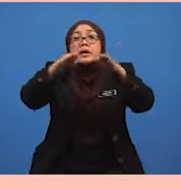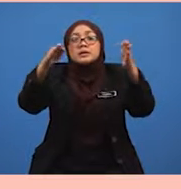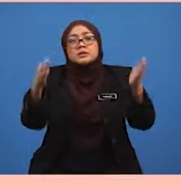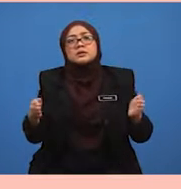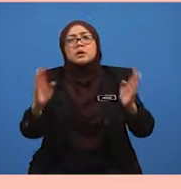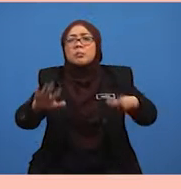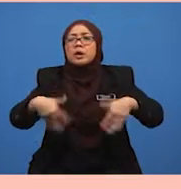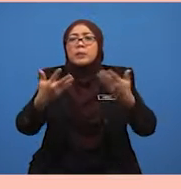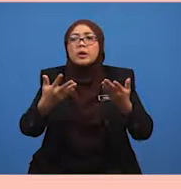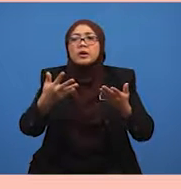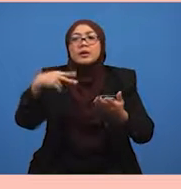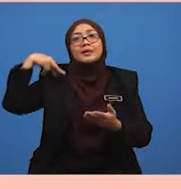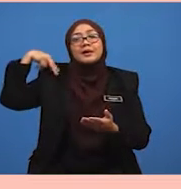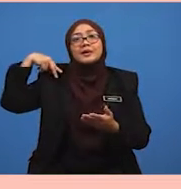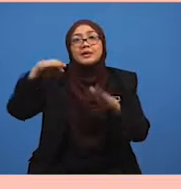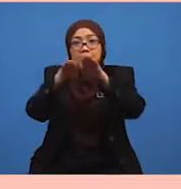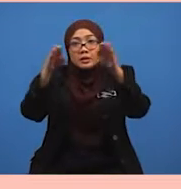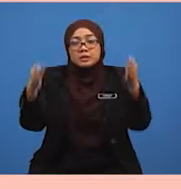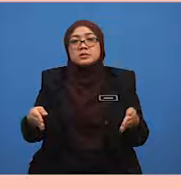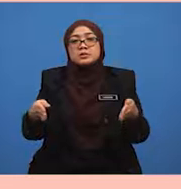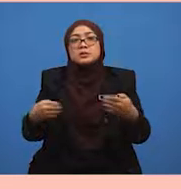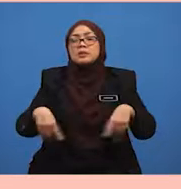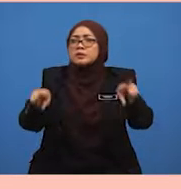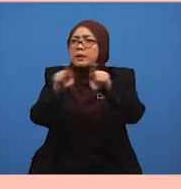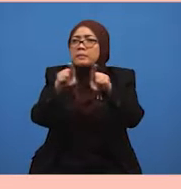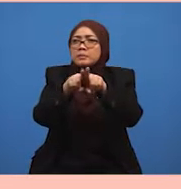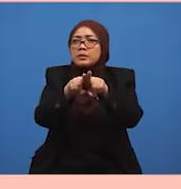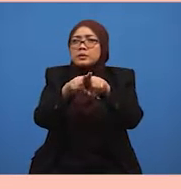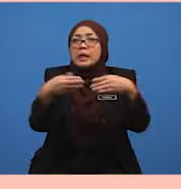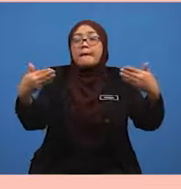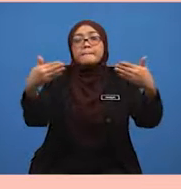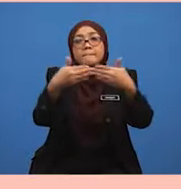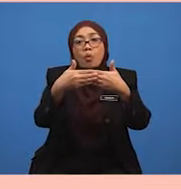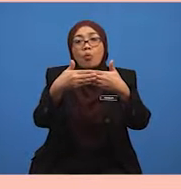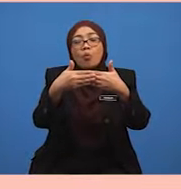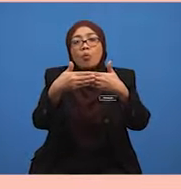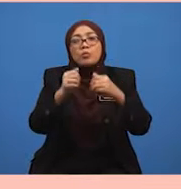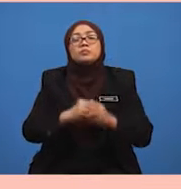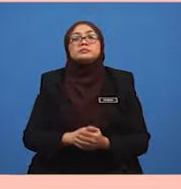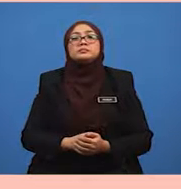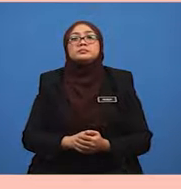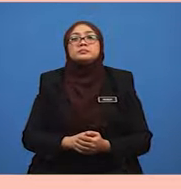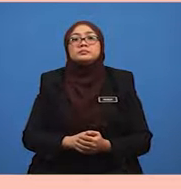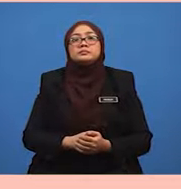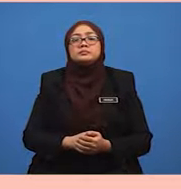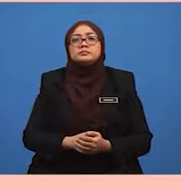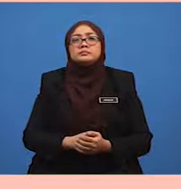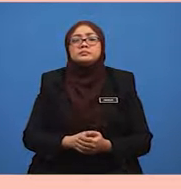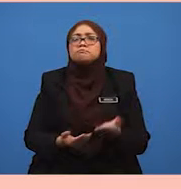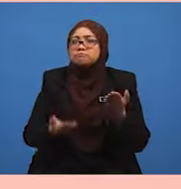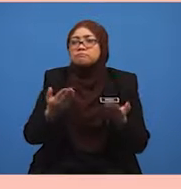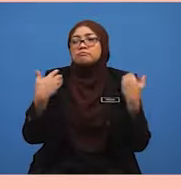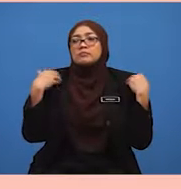dapat disambungkan dengan papan di atas? Melainkan ada sejenis mesin ringkas yang